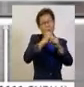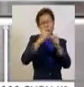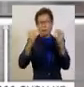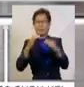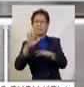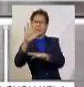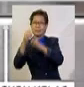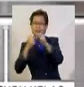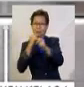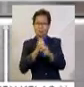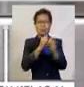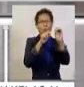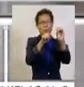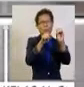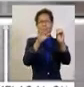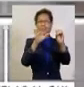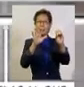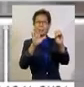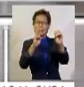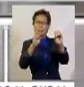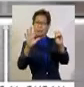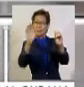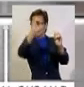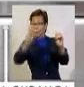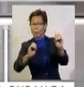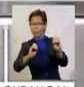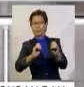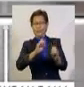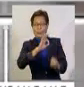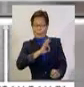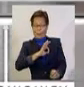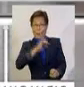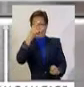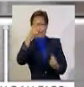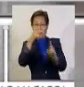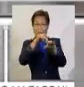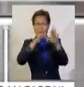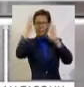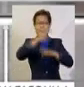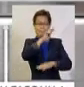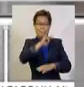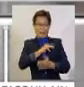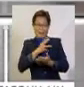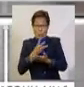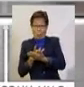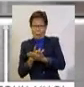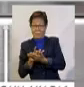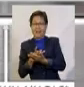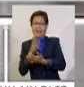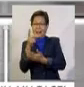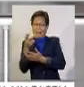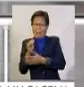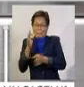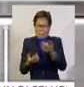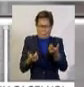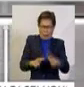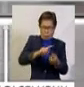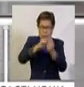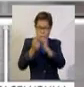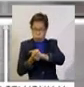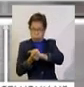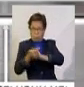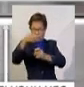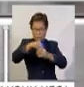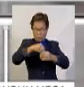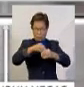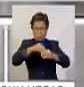serendah 0.65% yang memberi kelebihan kepada negara. Jelas Menteri Keuangan Lim Guan Eng, sekiranya berlaku perubahan pergerakan